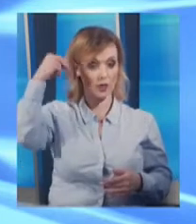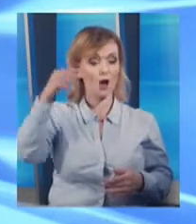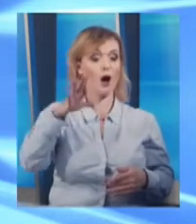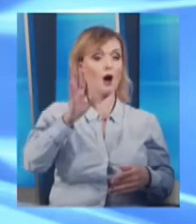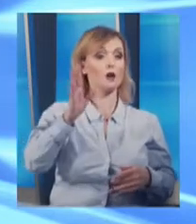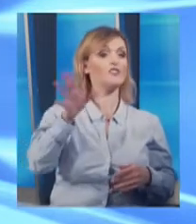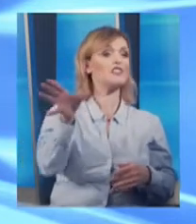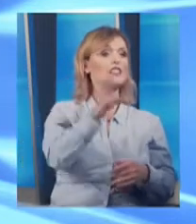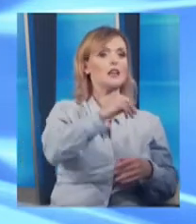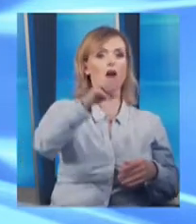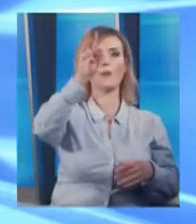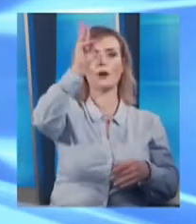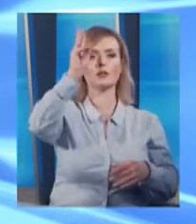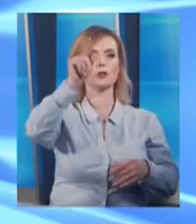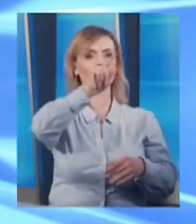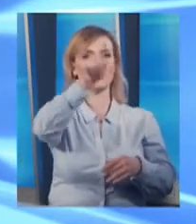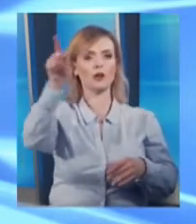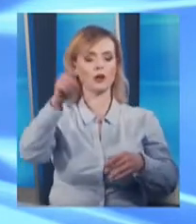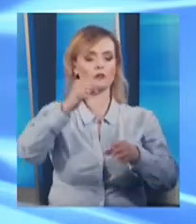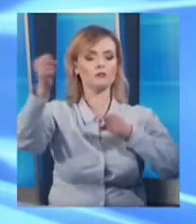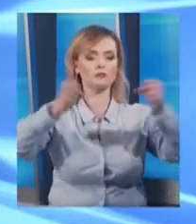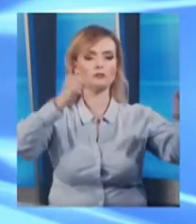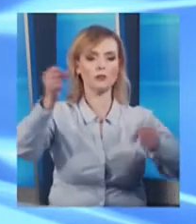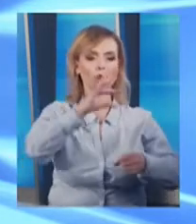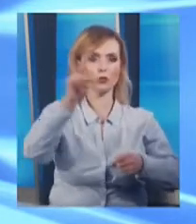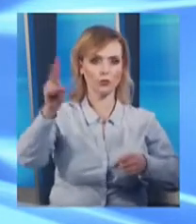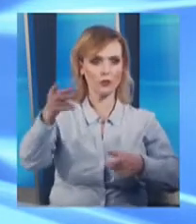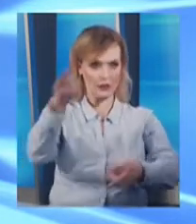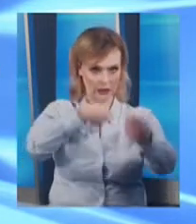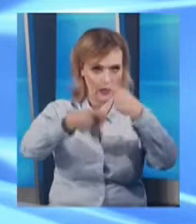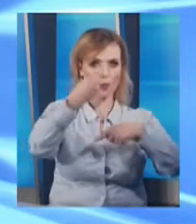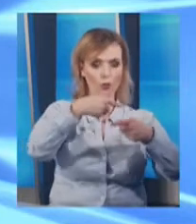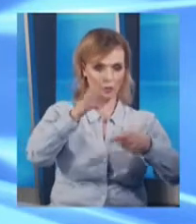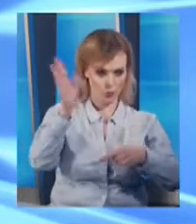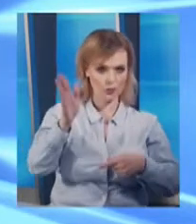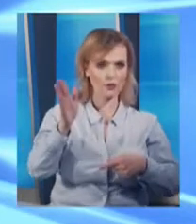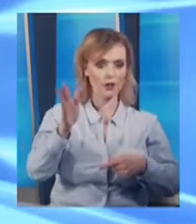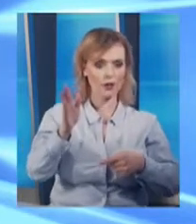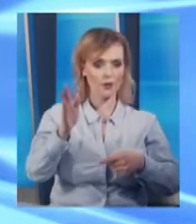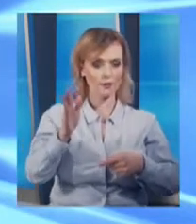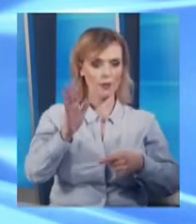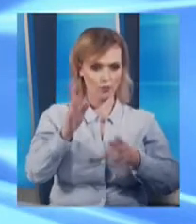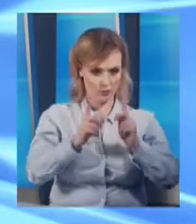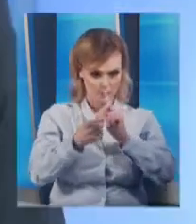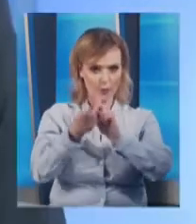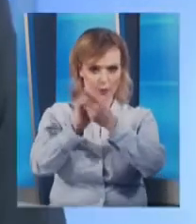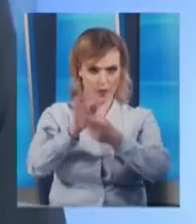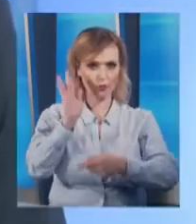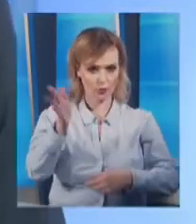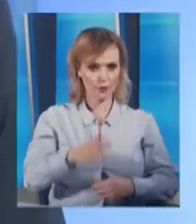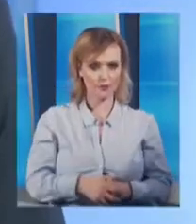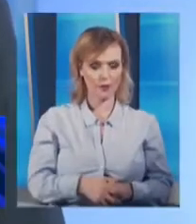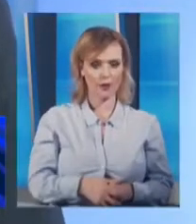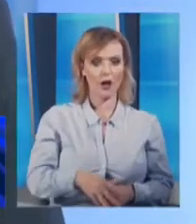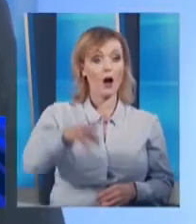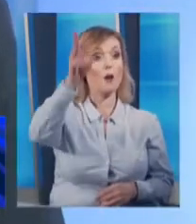ambasadorii trimiși de către Igor Dodon. De exemplu, chiar și acum vedem că pleacă. Deci ambasadorii care își